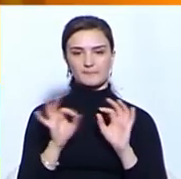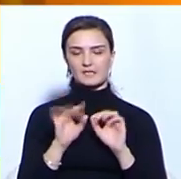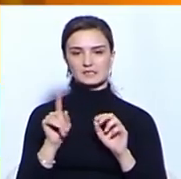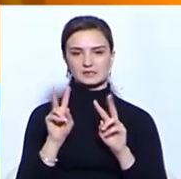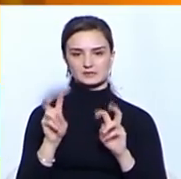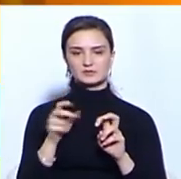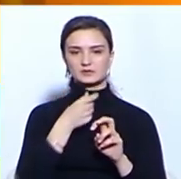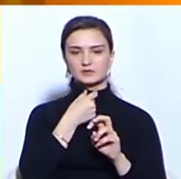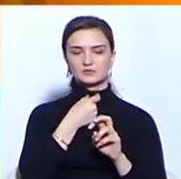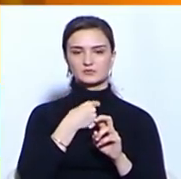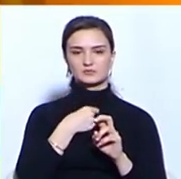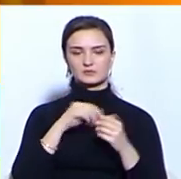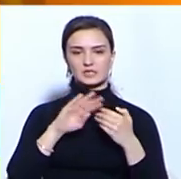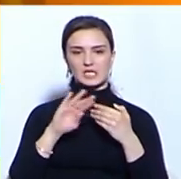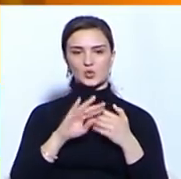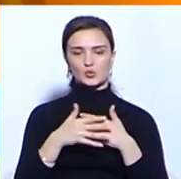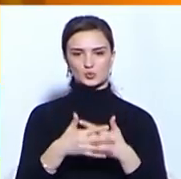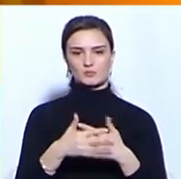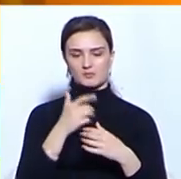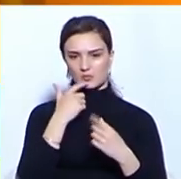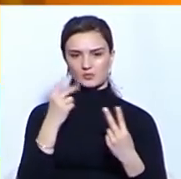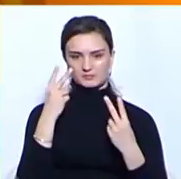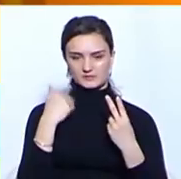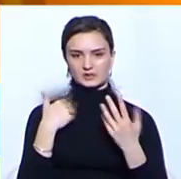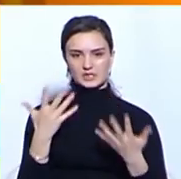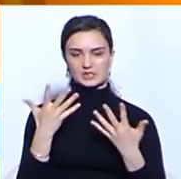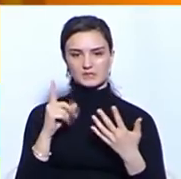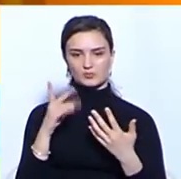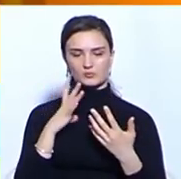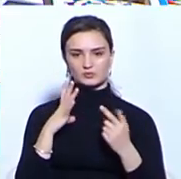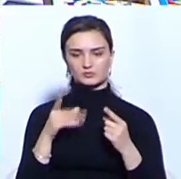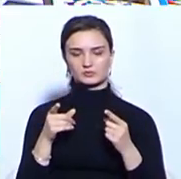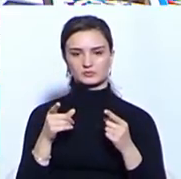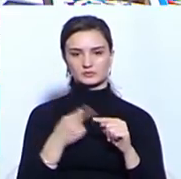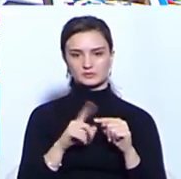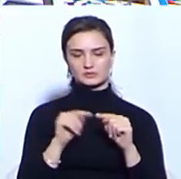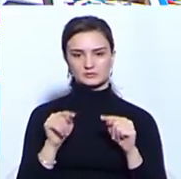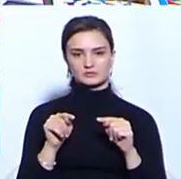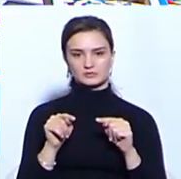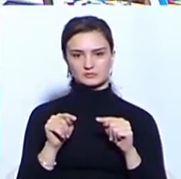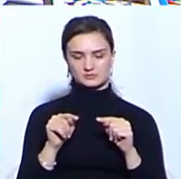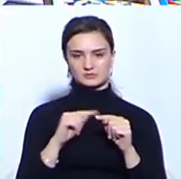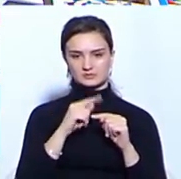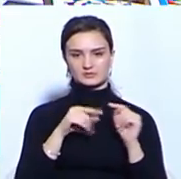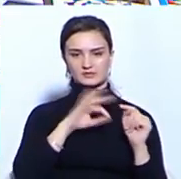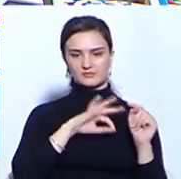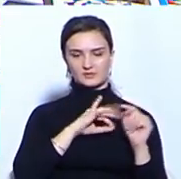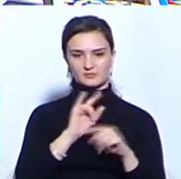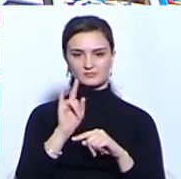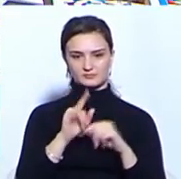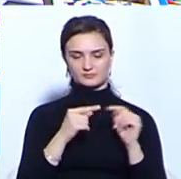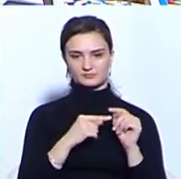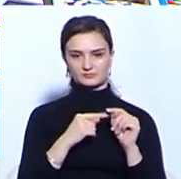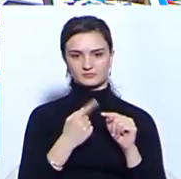რას ნიშნავს საშლოსნოს გარე ორსულობა. მე მაყურებლისათვის გასაგები რომ იყოს, აი აქ მულაჟით ვისარგებლებ,